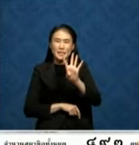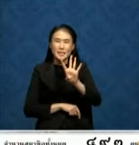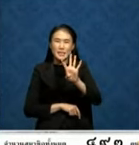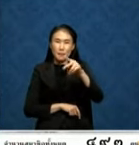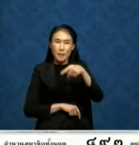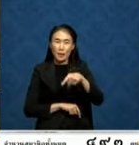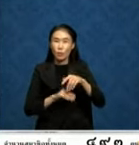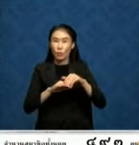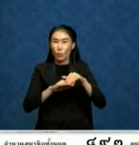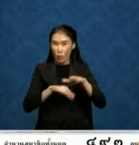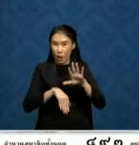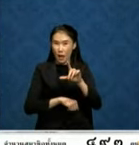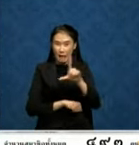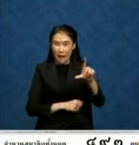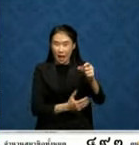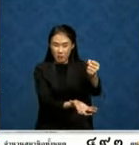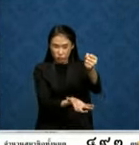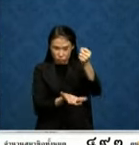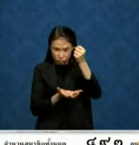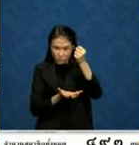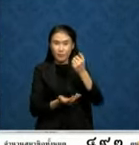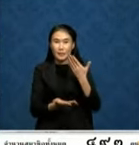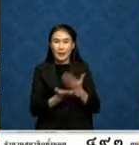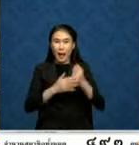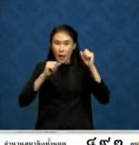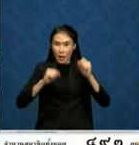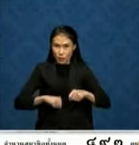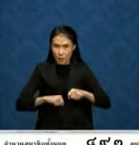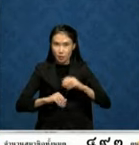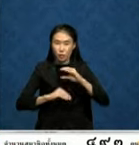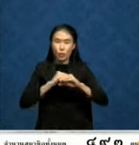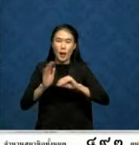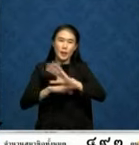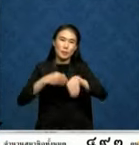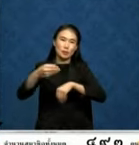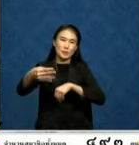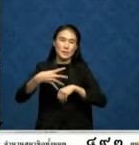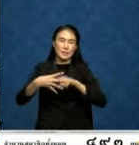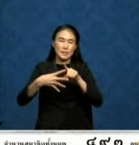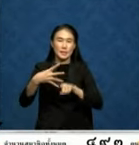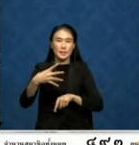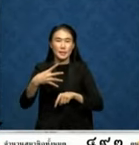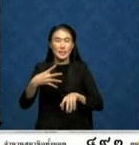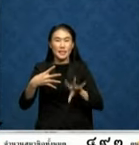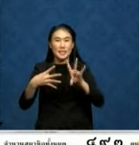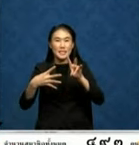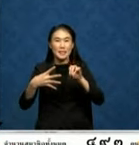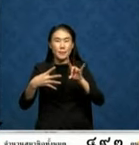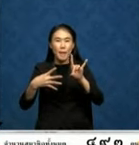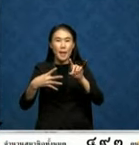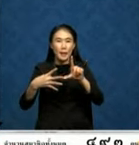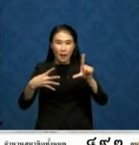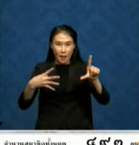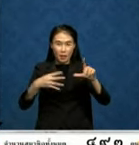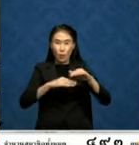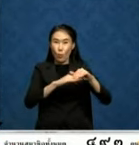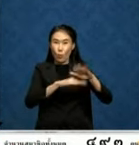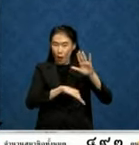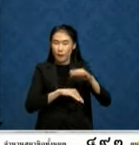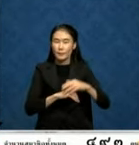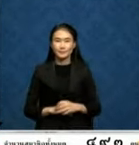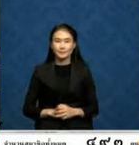ครับซึ่งก็ได้รับอนุมัตินะครับประมาณ4โครงการนะครับ78ล้านบาทนะครับแต่ว่าเมื่อ